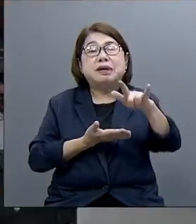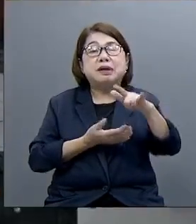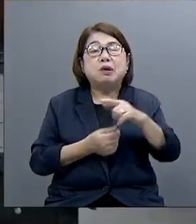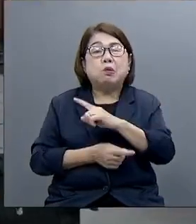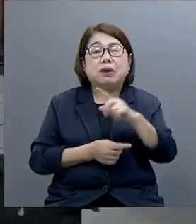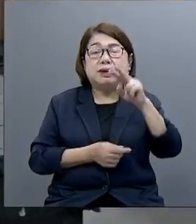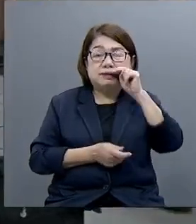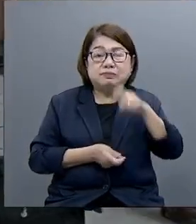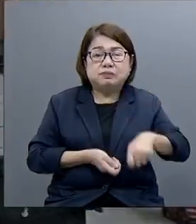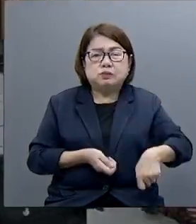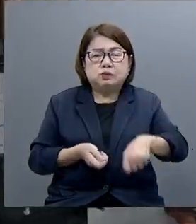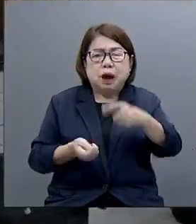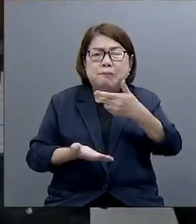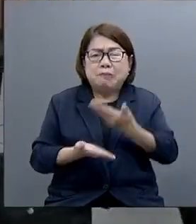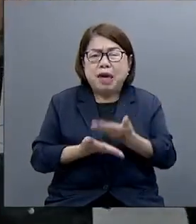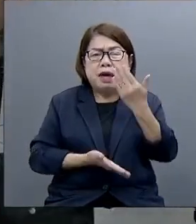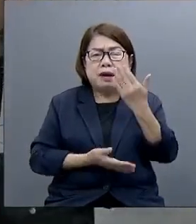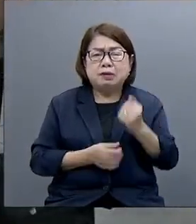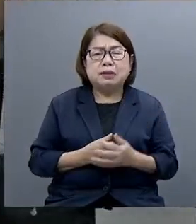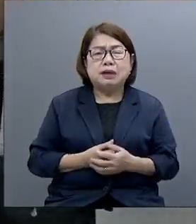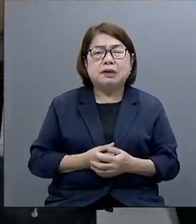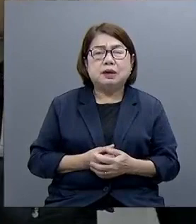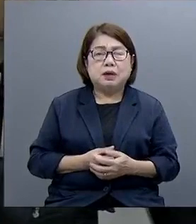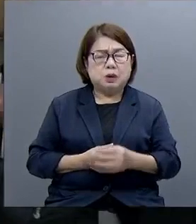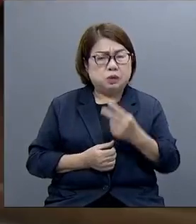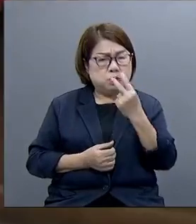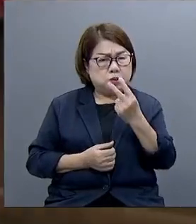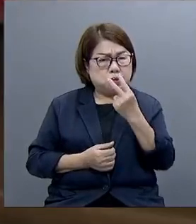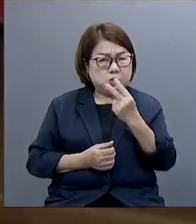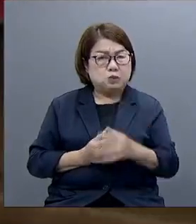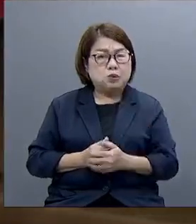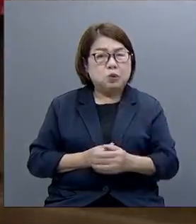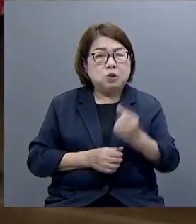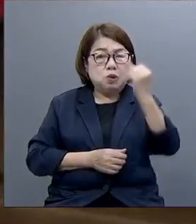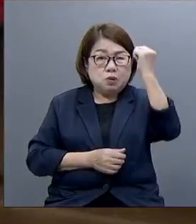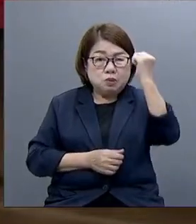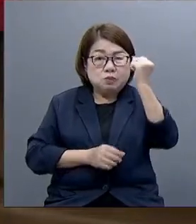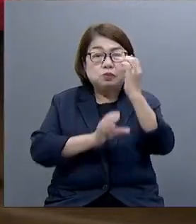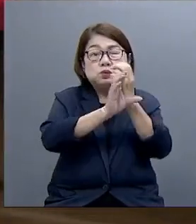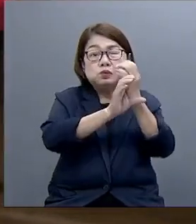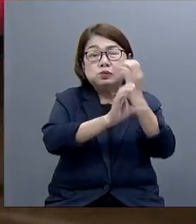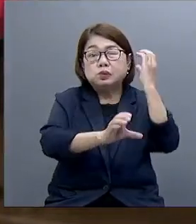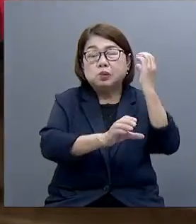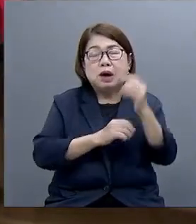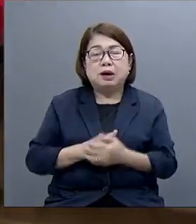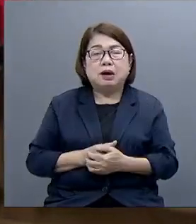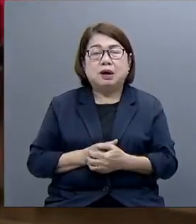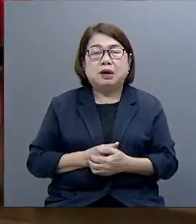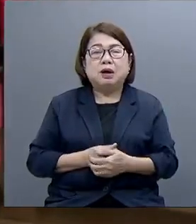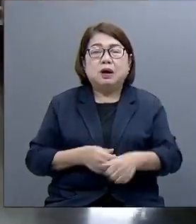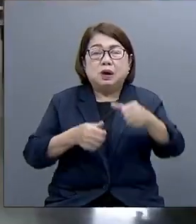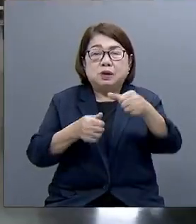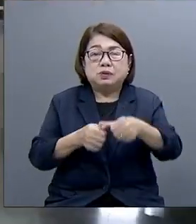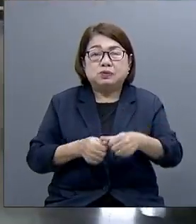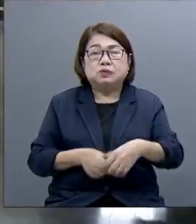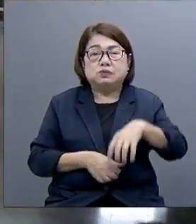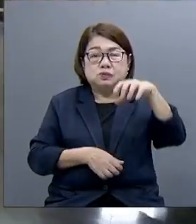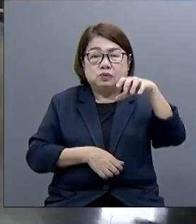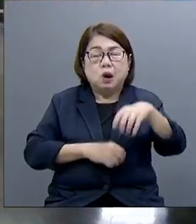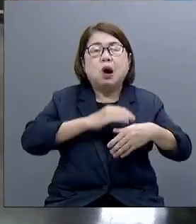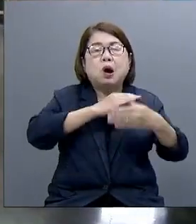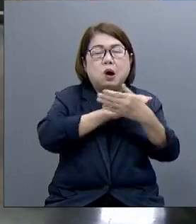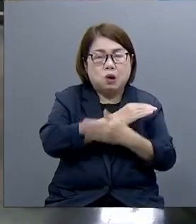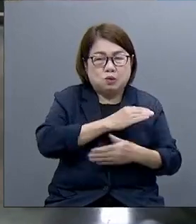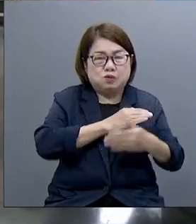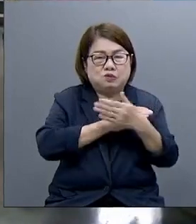านต์ปีนี้แพงมากนะคะฉะนั้นเราไปดูกันที่รถโดยสารกันค่ะที่สถานีรถไฟพิษณุโลก